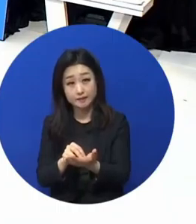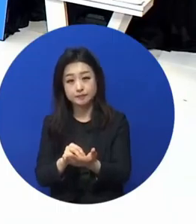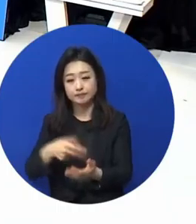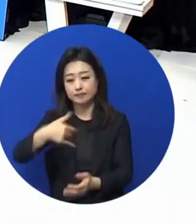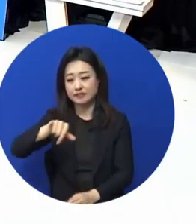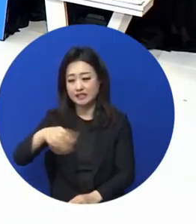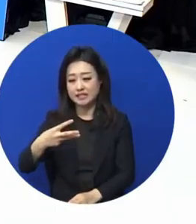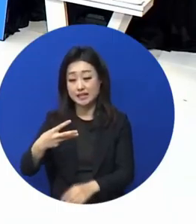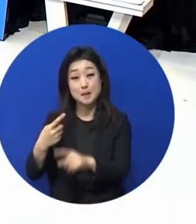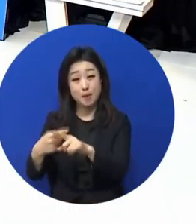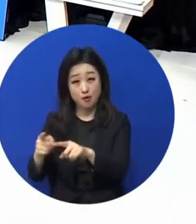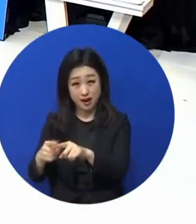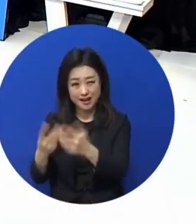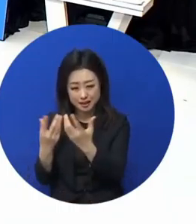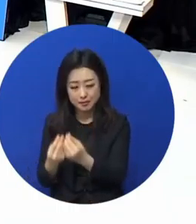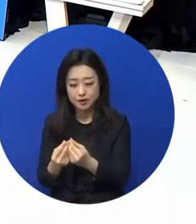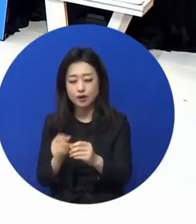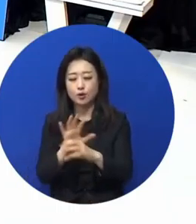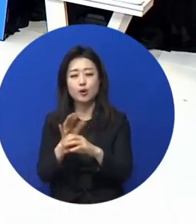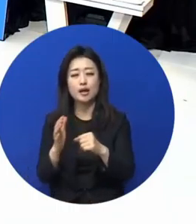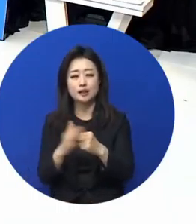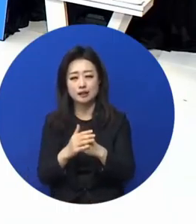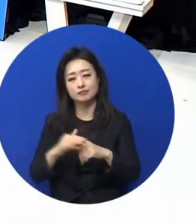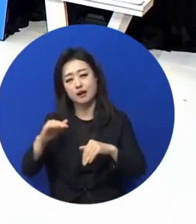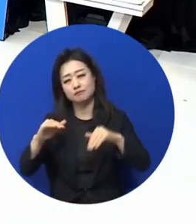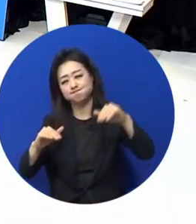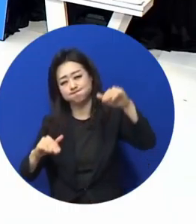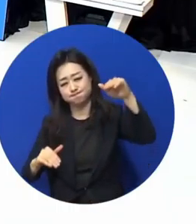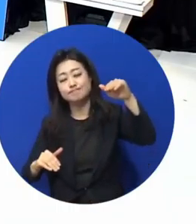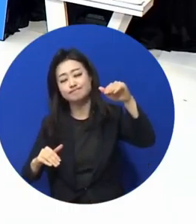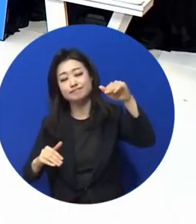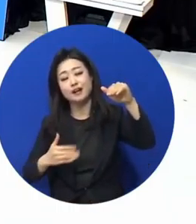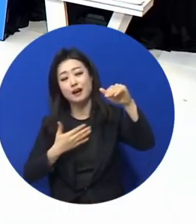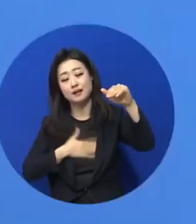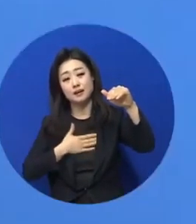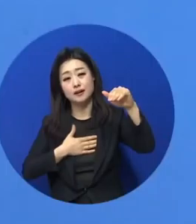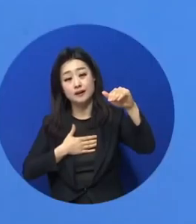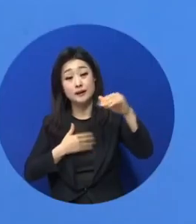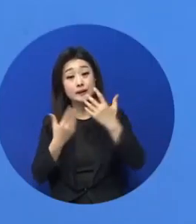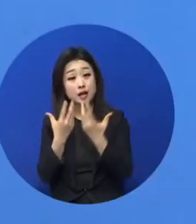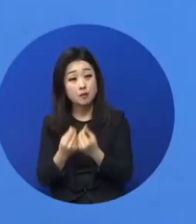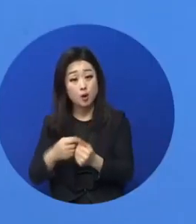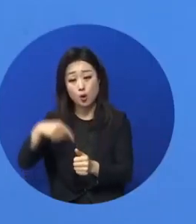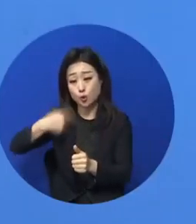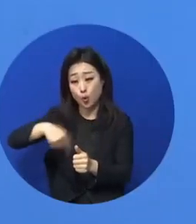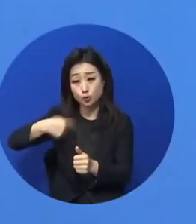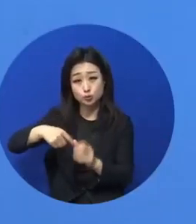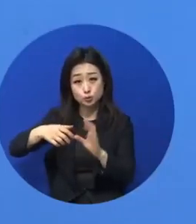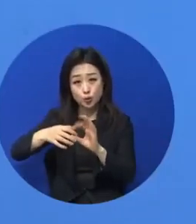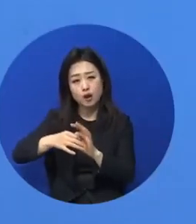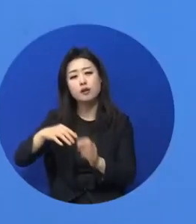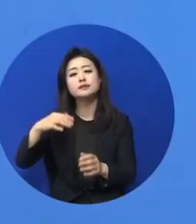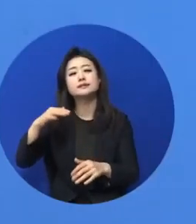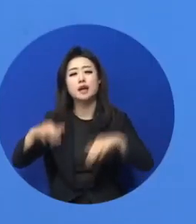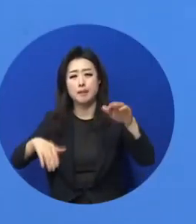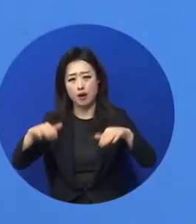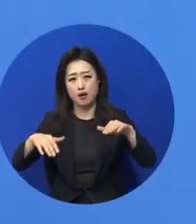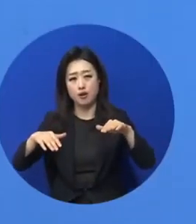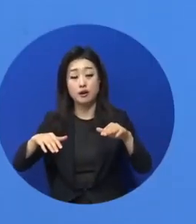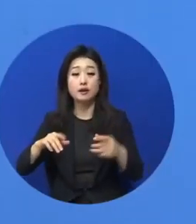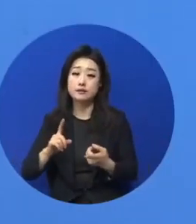평가, 그러니까 코로나로 인해서 불평등이 굉장히 많이 야기되고 있습니다. 그중에 핵심적인 내용이 교육의 불평등입니다. 그런